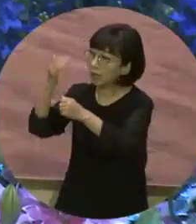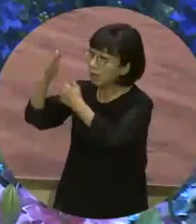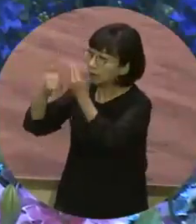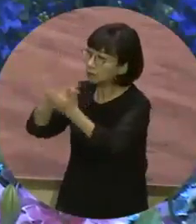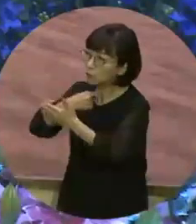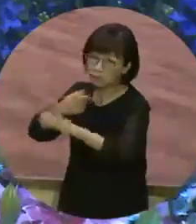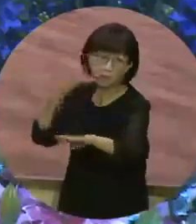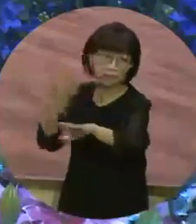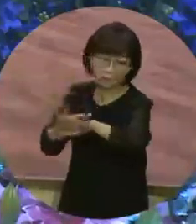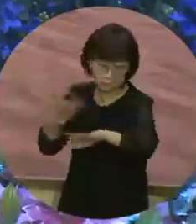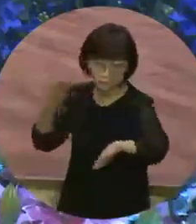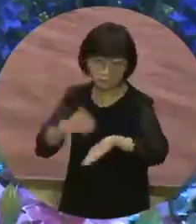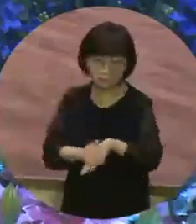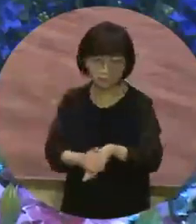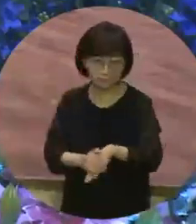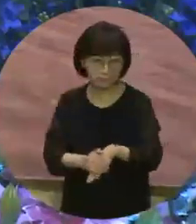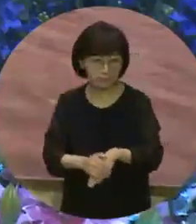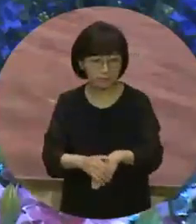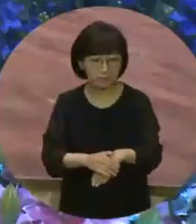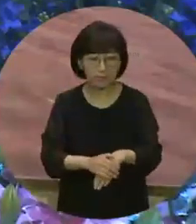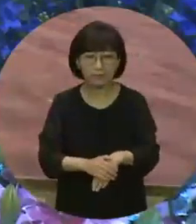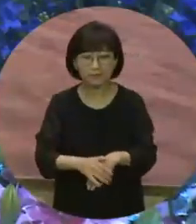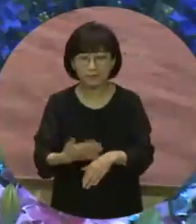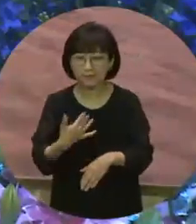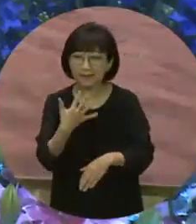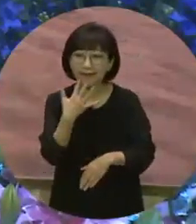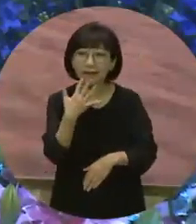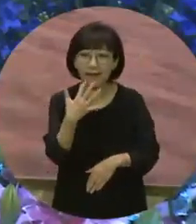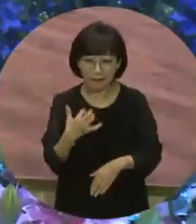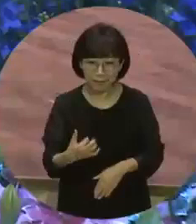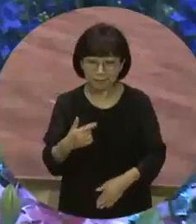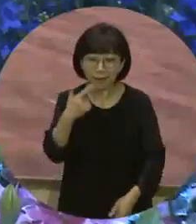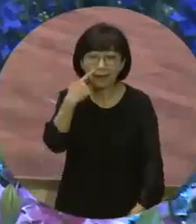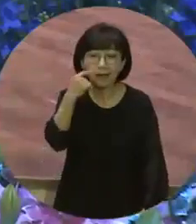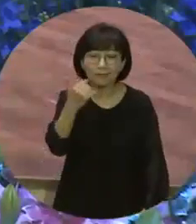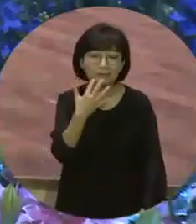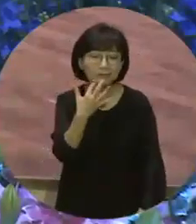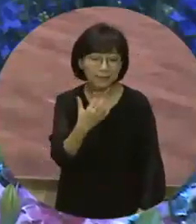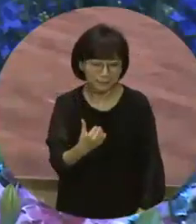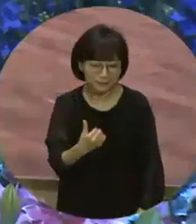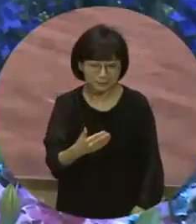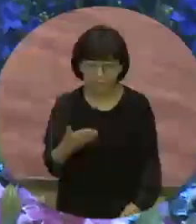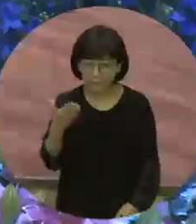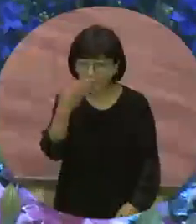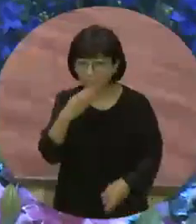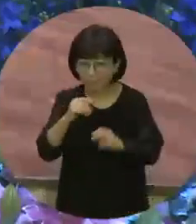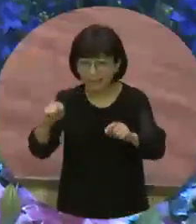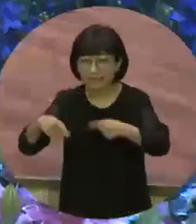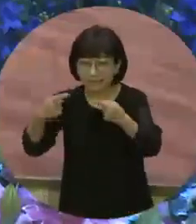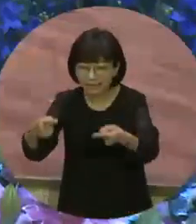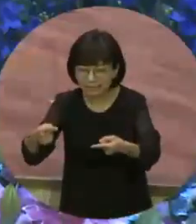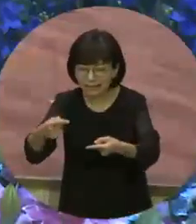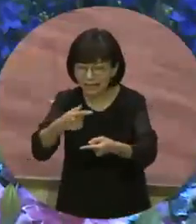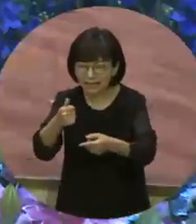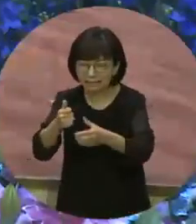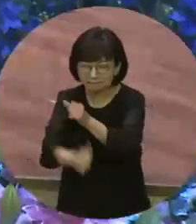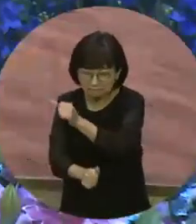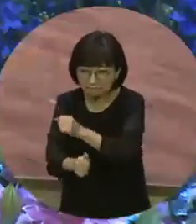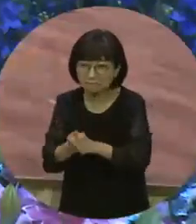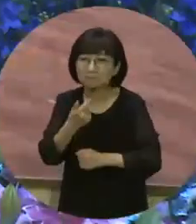아버지 아브라함처럼 애굽에 내려가서 큰 낭패를 당하는